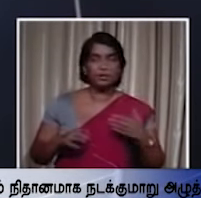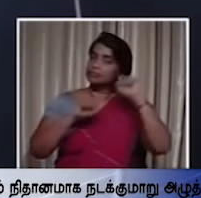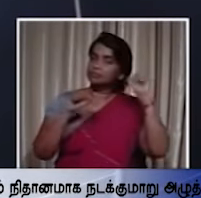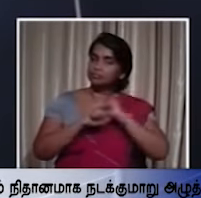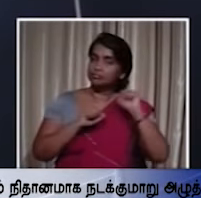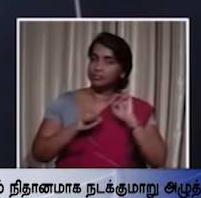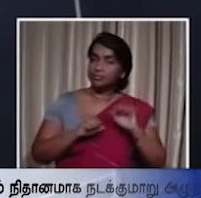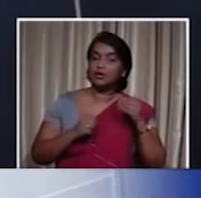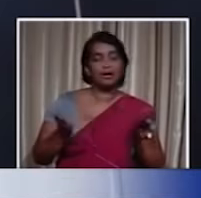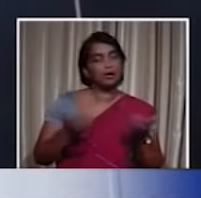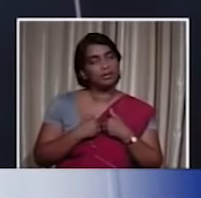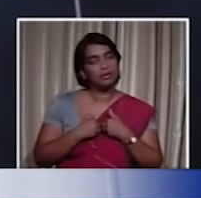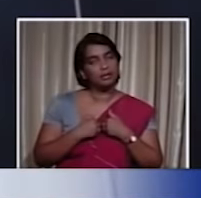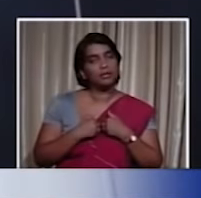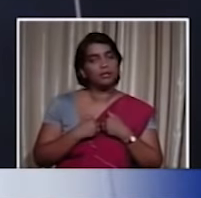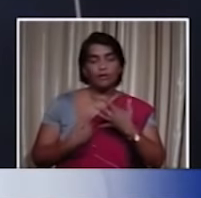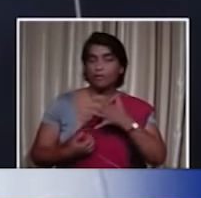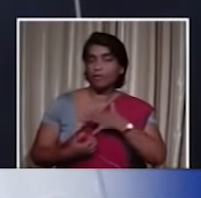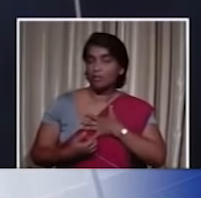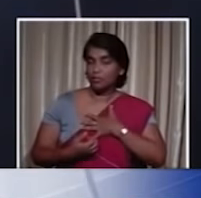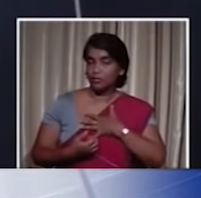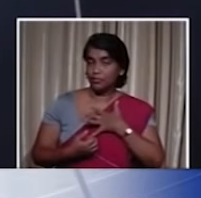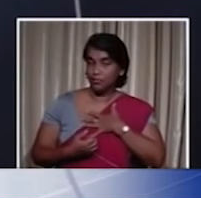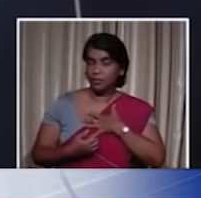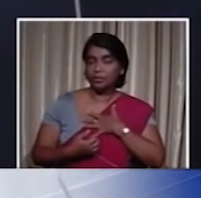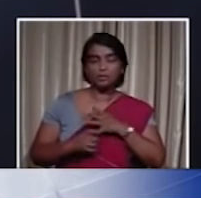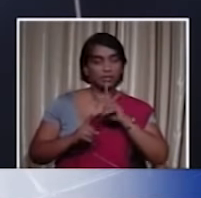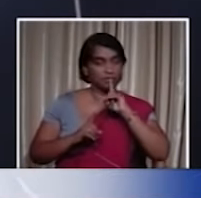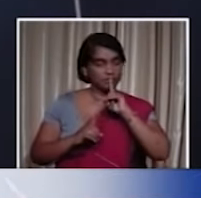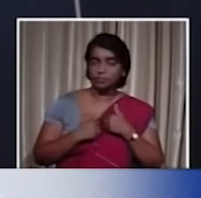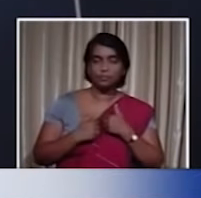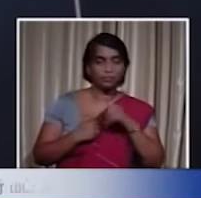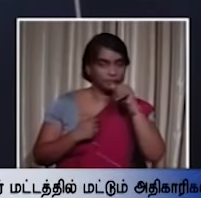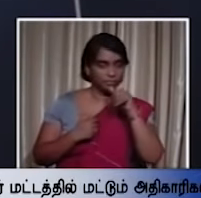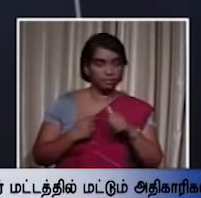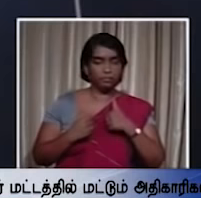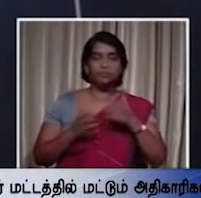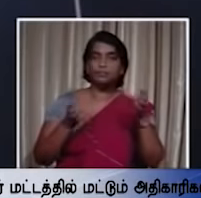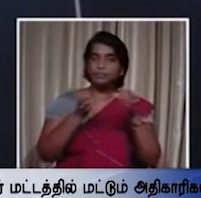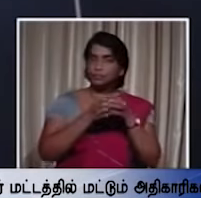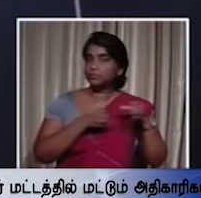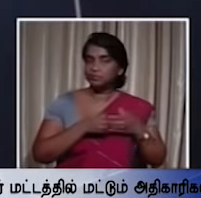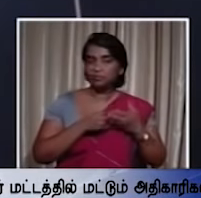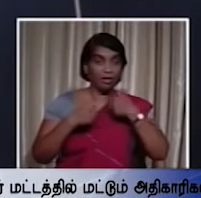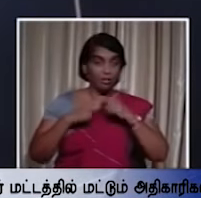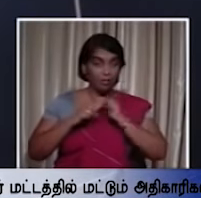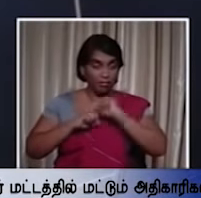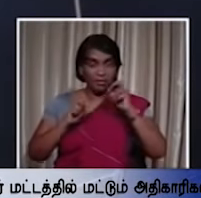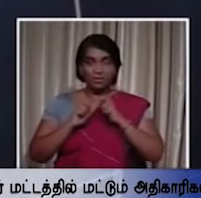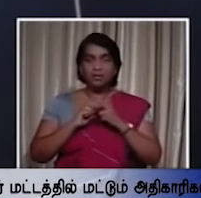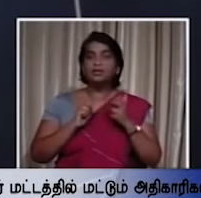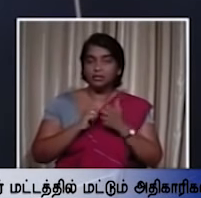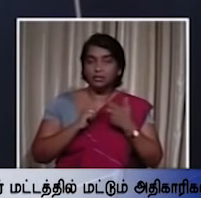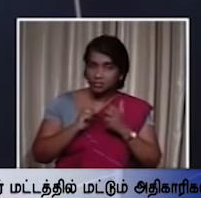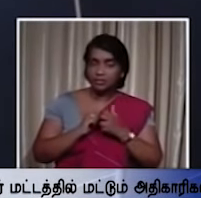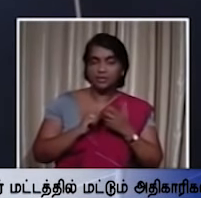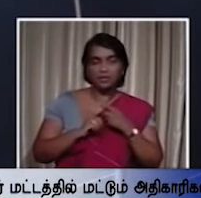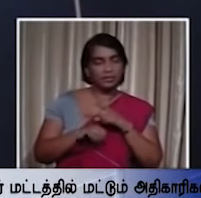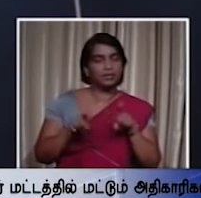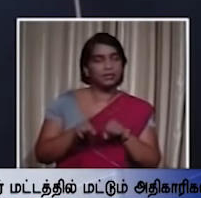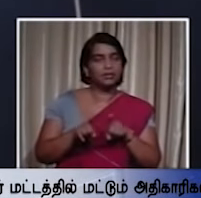கொடுப்பதற்கு யாருமே இல்லாமல் துடியாக துடித்து தவியாய் தவித்தவர்கள். இந்த வலிகள் வேதனைகளை நாங்கள் நன்கு